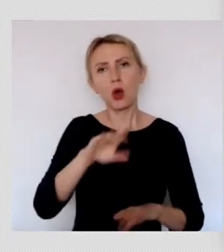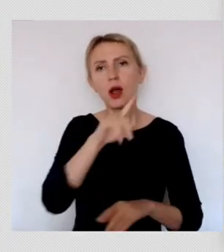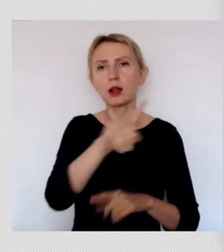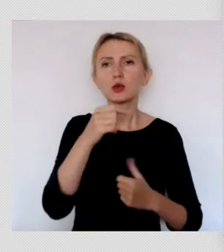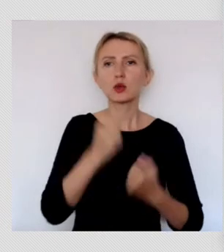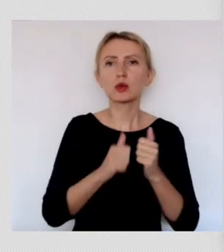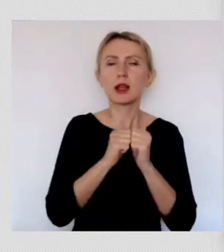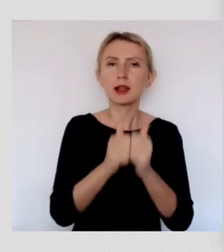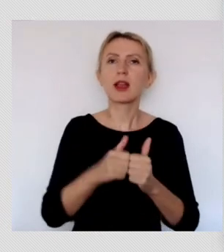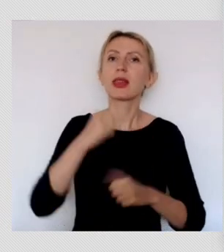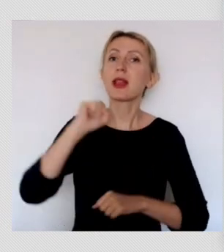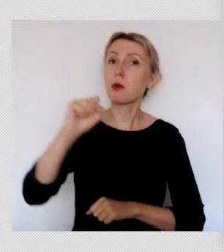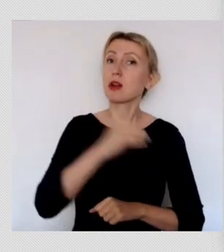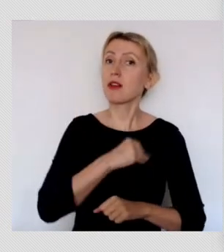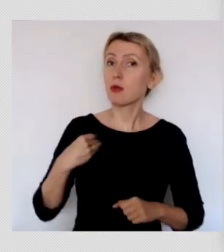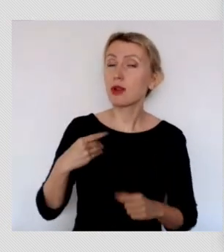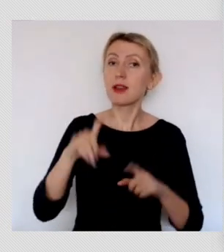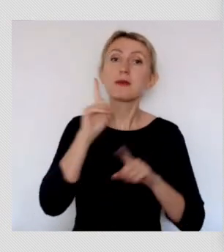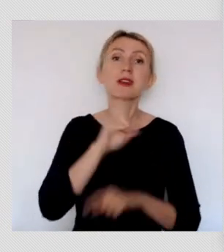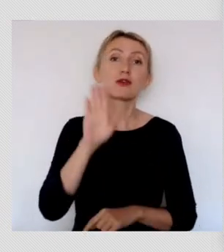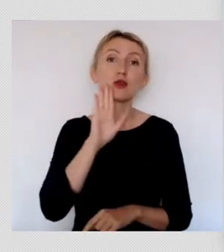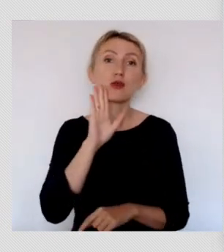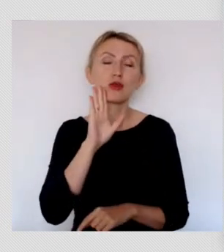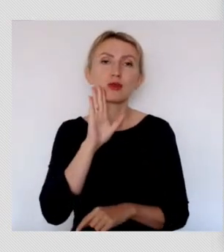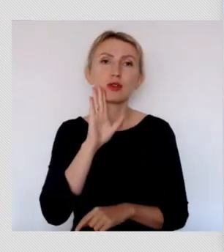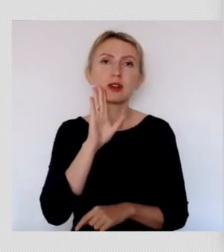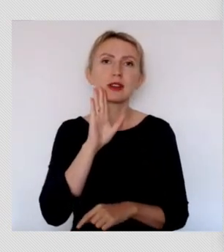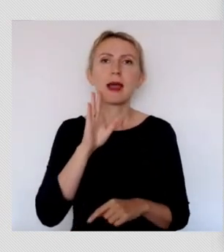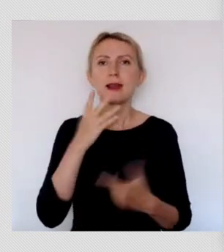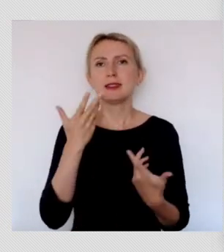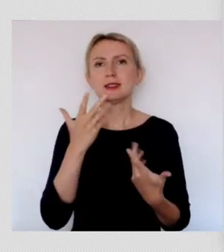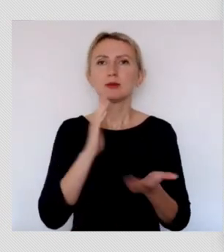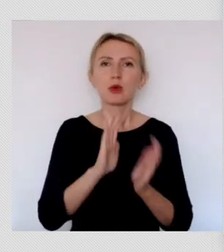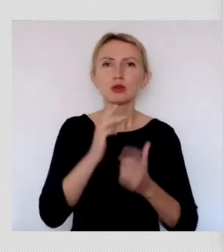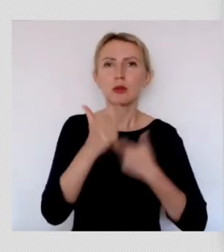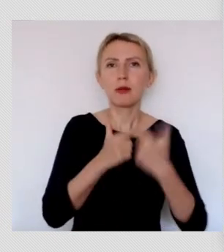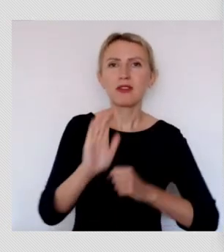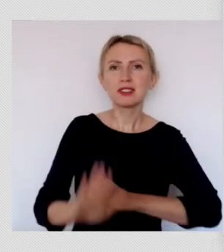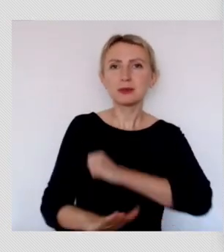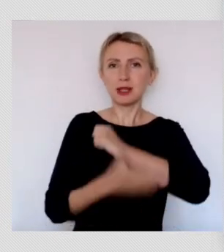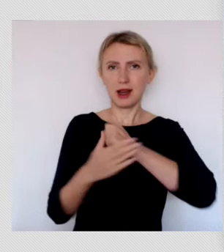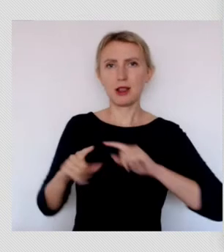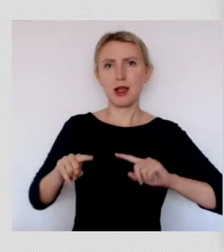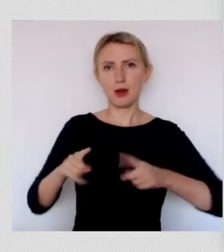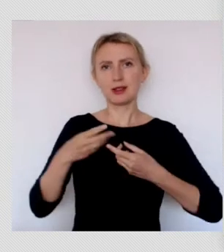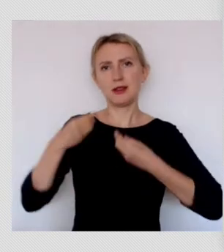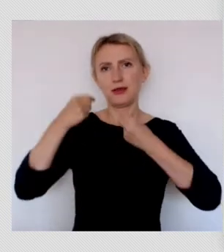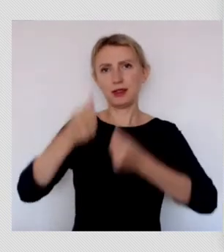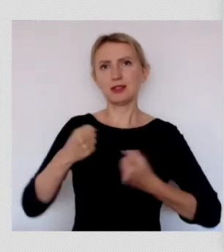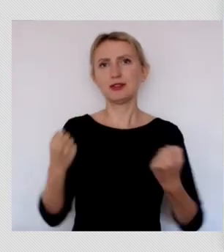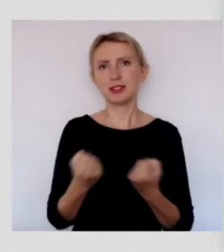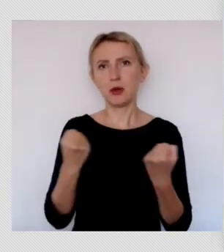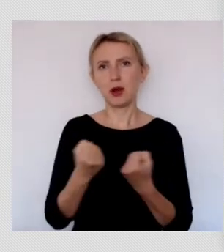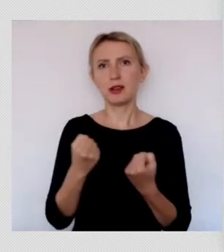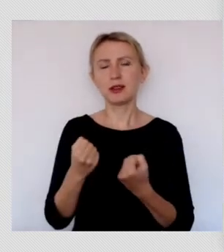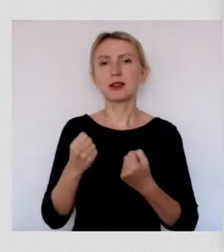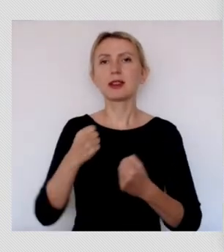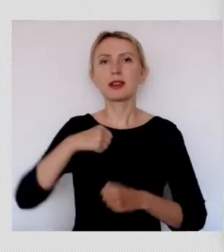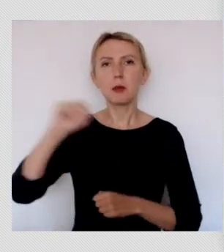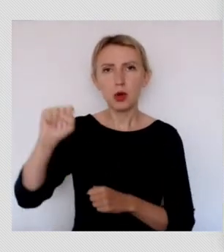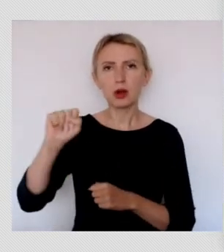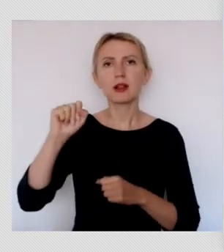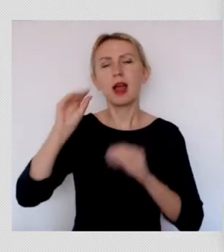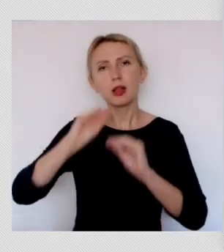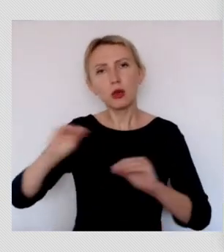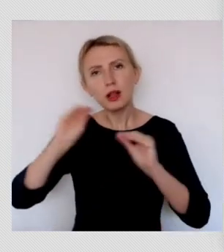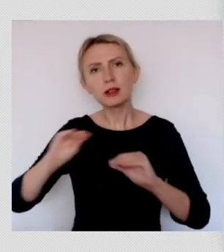przed demokracją w Polsce i prawdopodobnie wrócić do mechanizmów wspierania tych organizacji i finansowania działań prodemokracyjnych, proedukacyjnych w